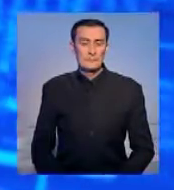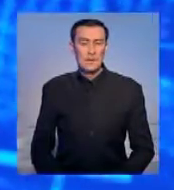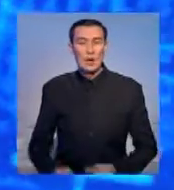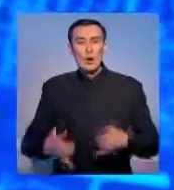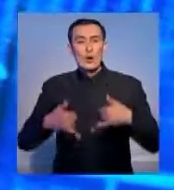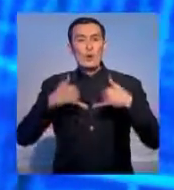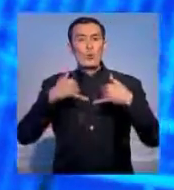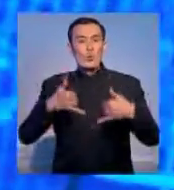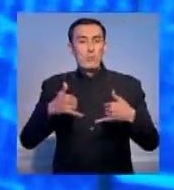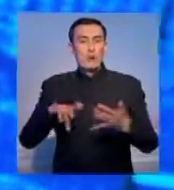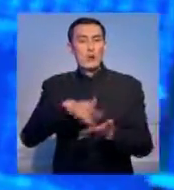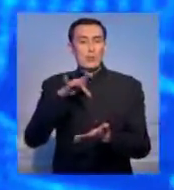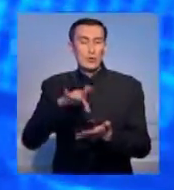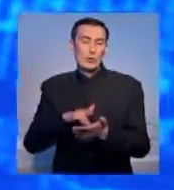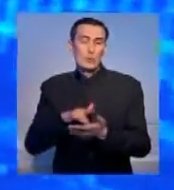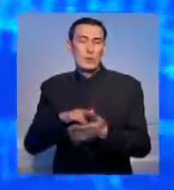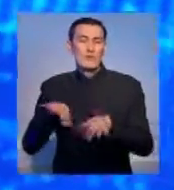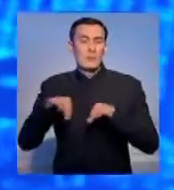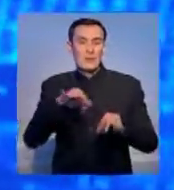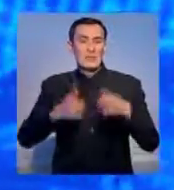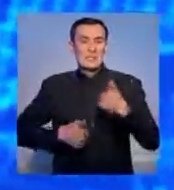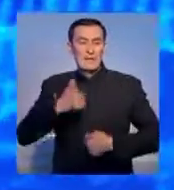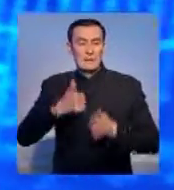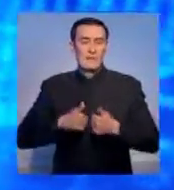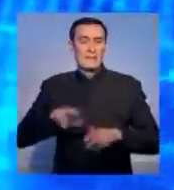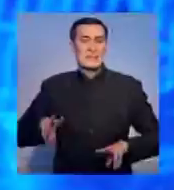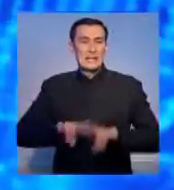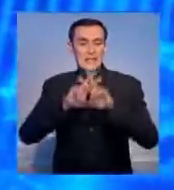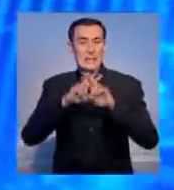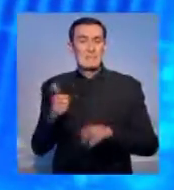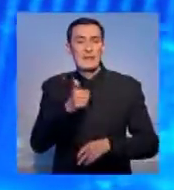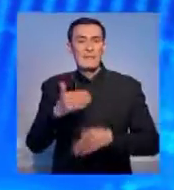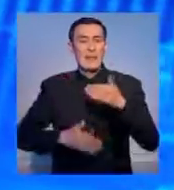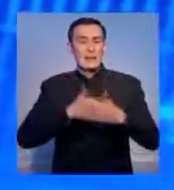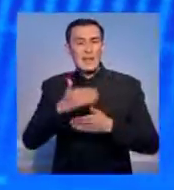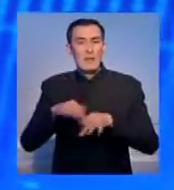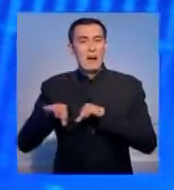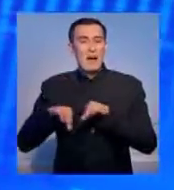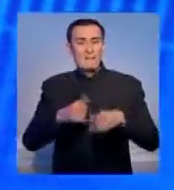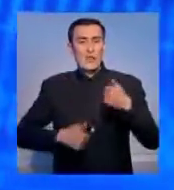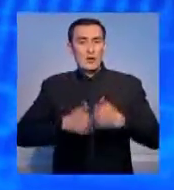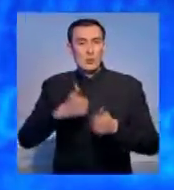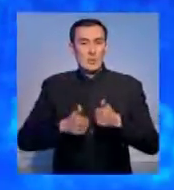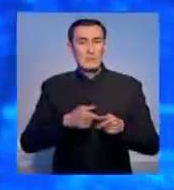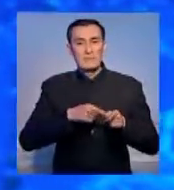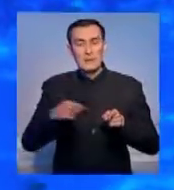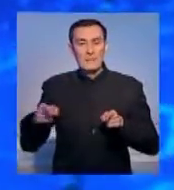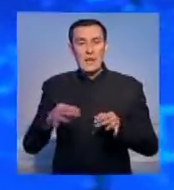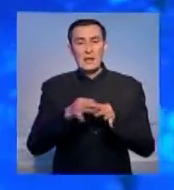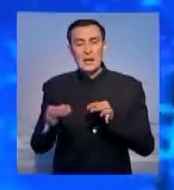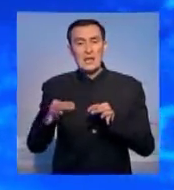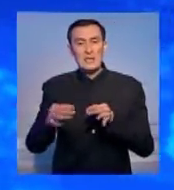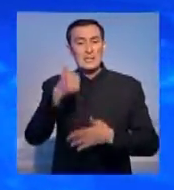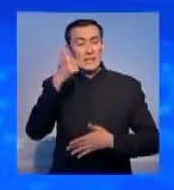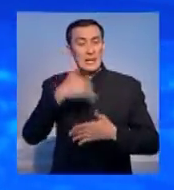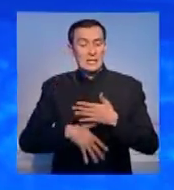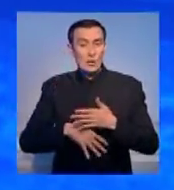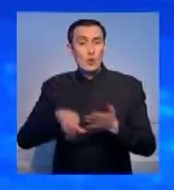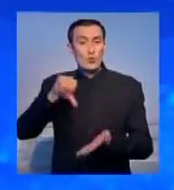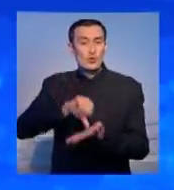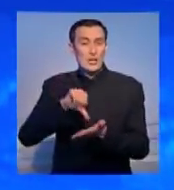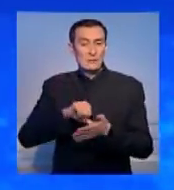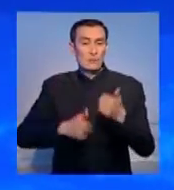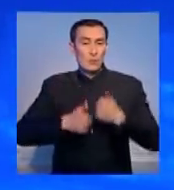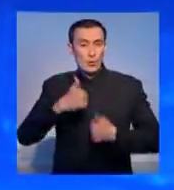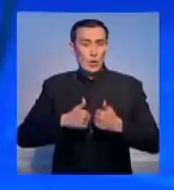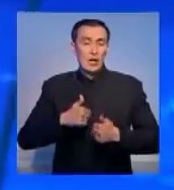Кубок города по дрэк-рейсингу стартовал в Астане. Первый этап автогонок проходит на прямой трассе на окраине нашей столицы. В ралли принимают